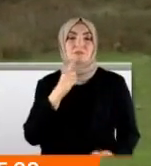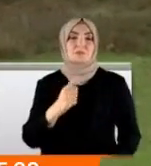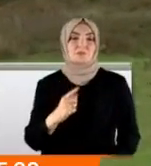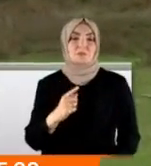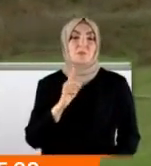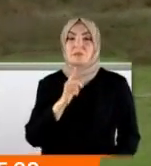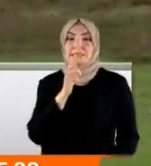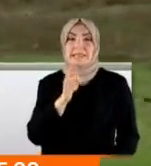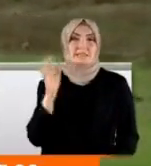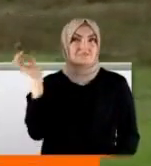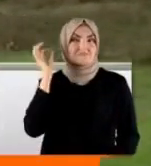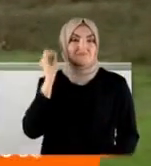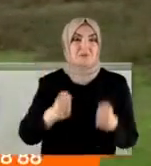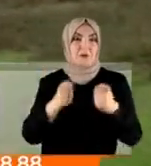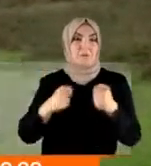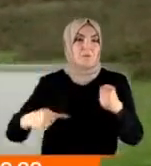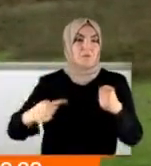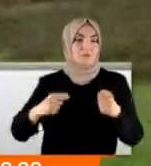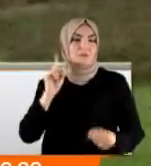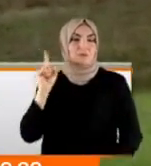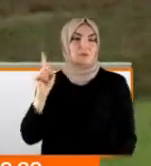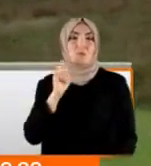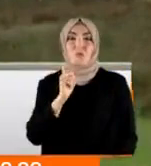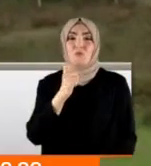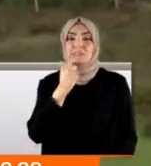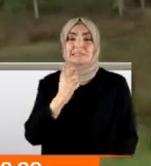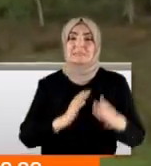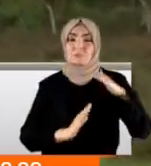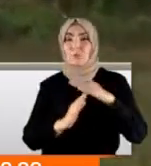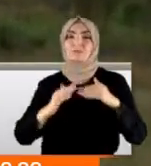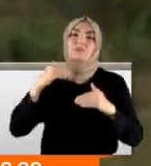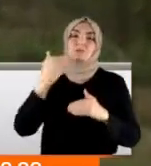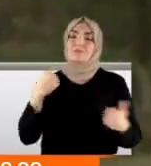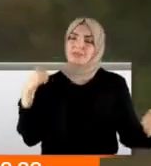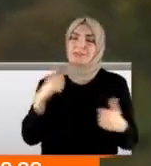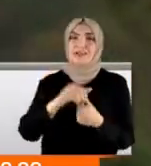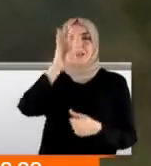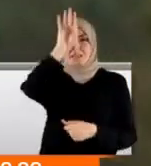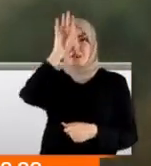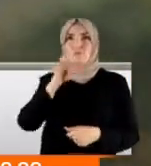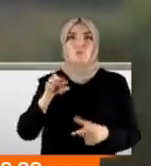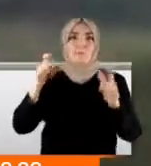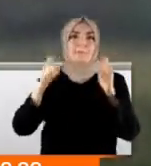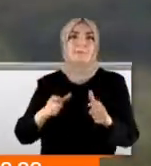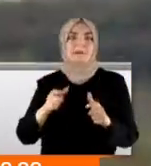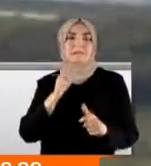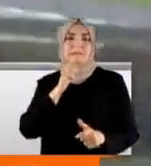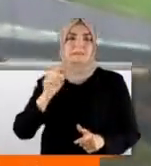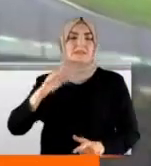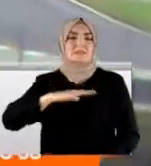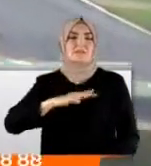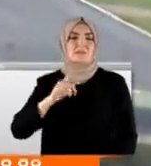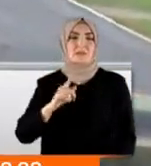1 sesi 9 yıl aranın ardından yeniden İstanbul Park'ta yankılanıyor. Kıyasıya bir yarış ortaya